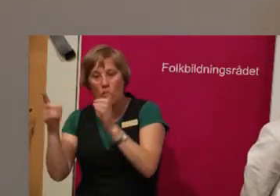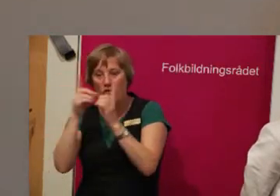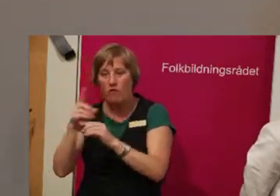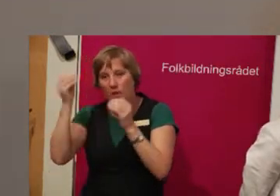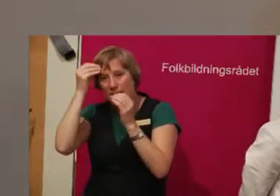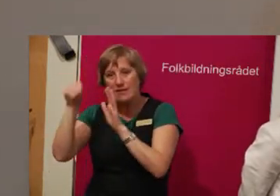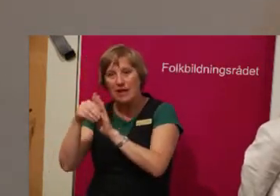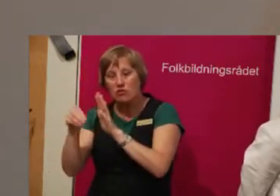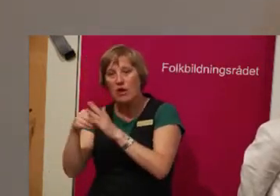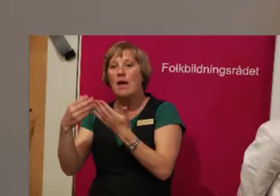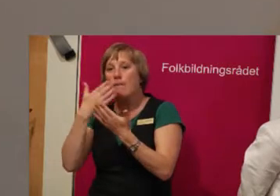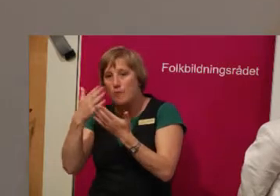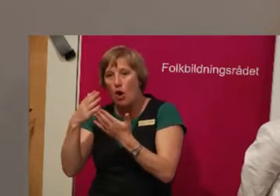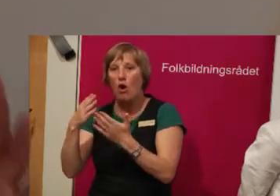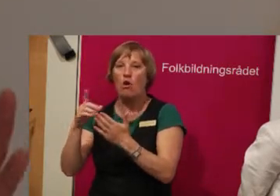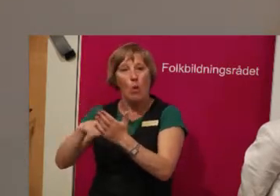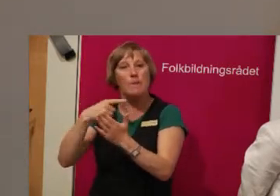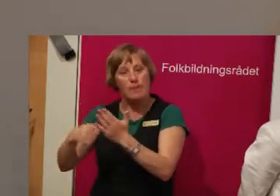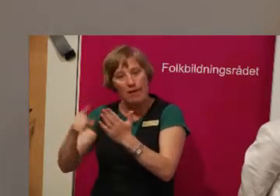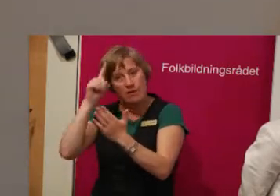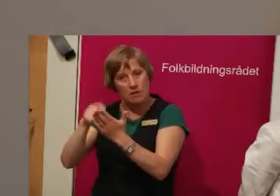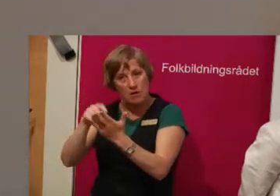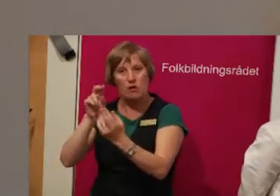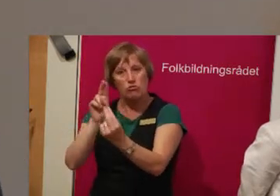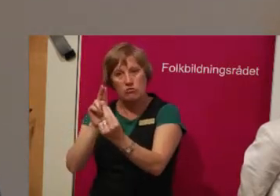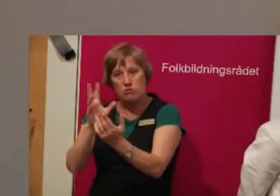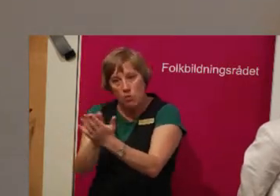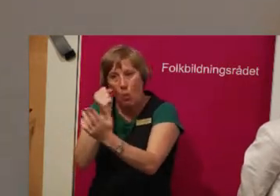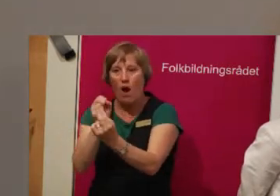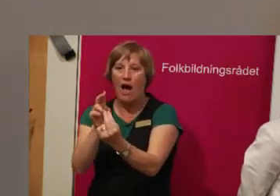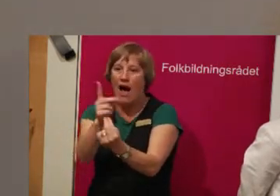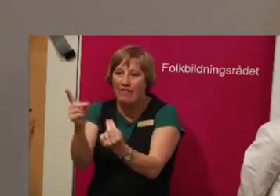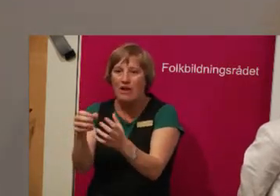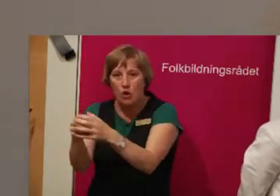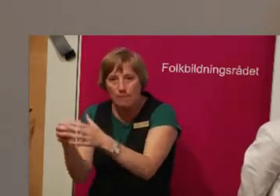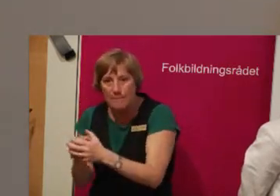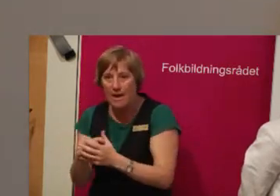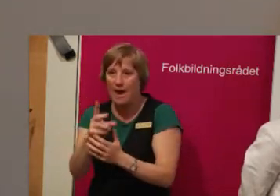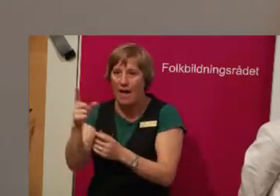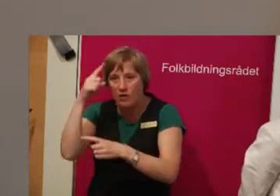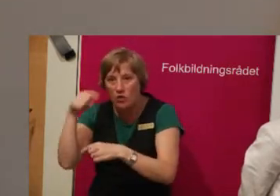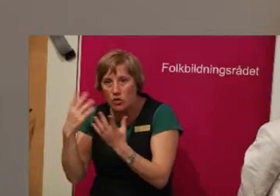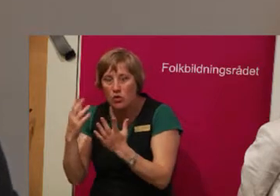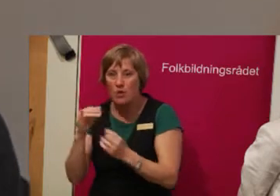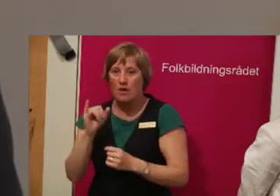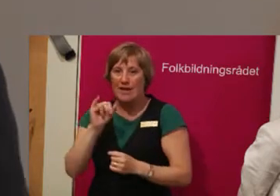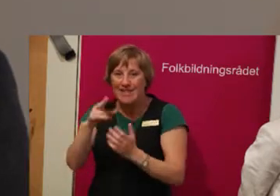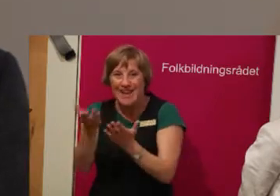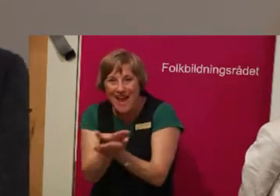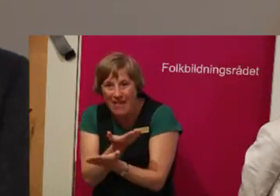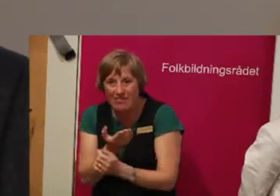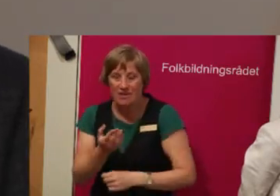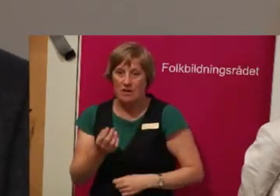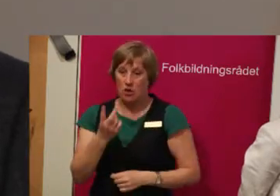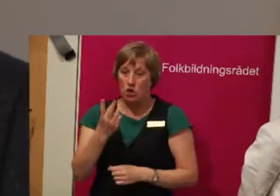utmärkt komplement för att nå andra grupper, nå andra typer av kultur, för att nå in i inlandet. 25% av resurserna